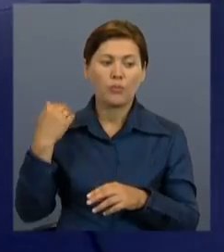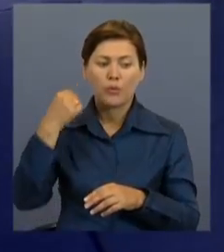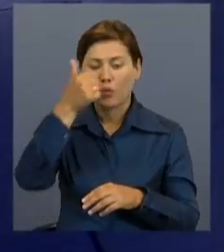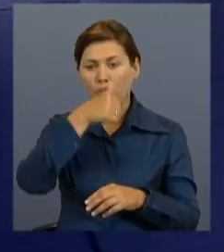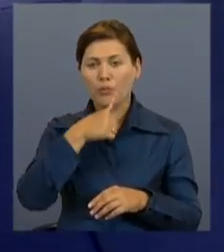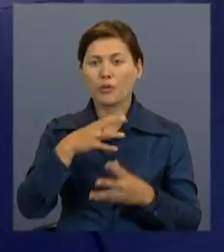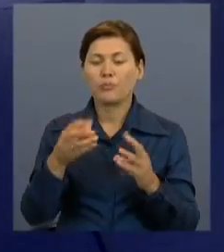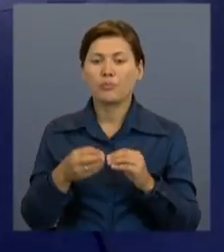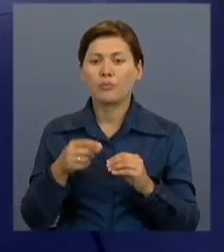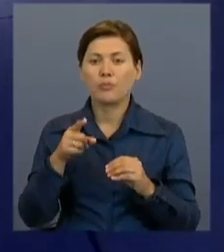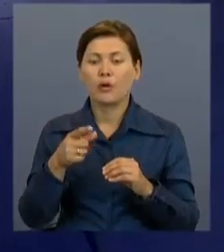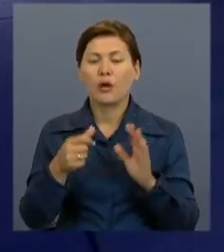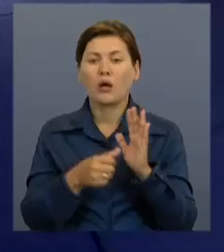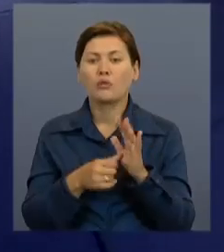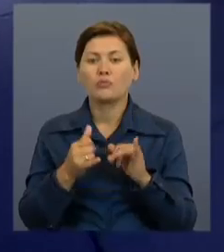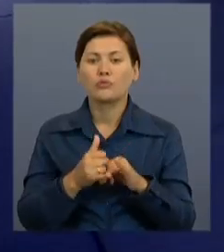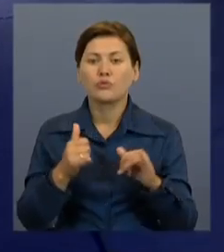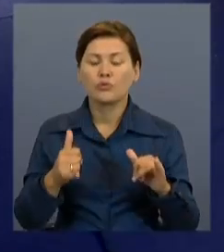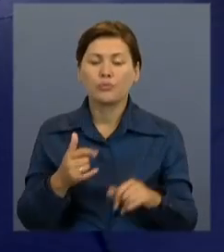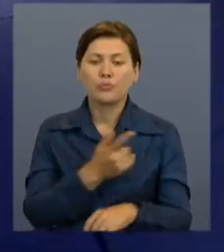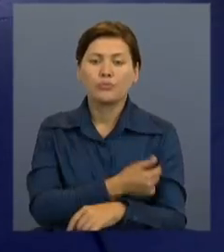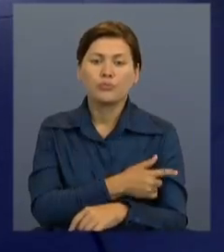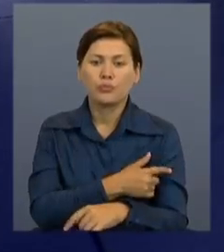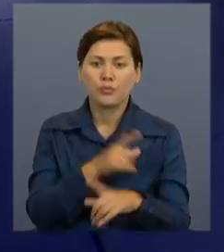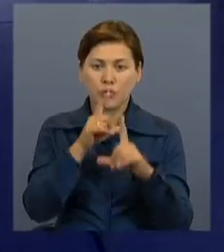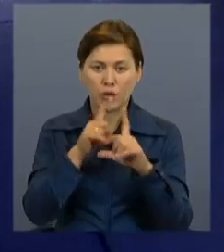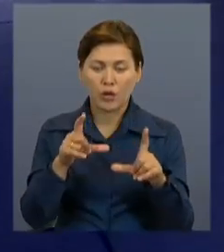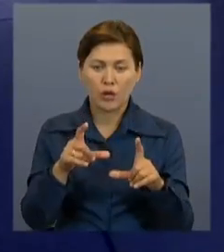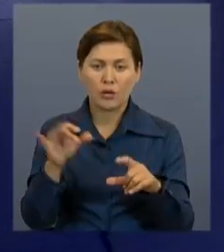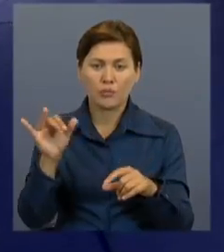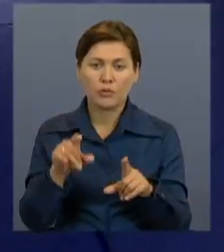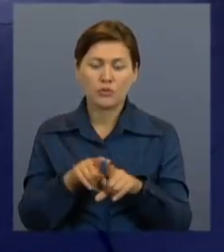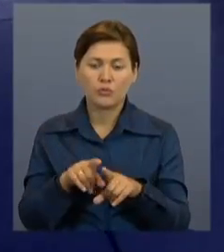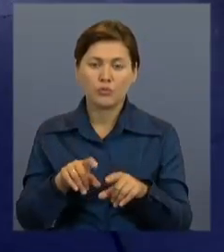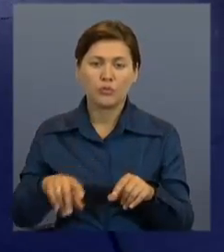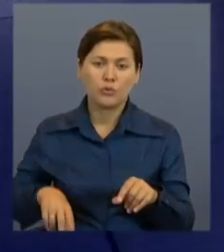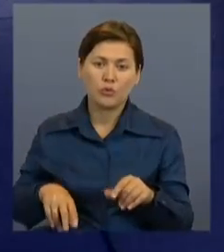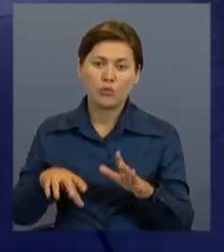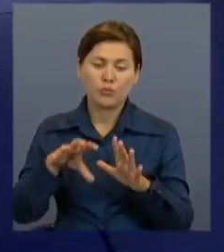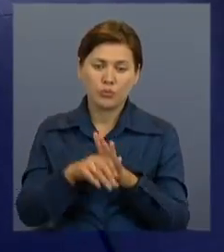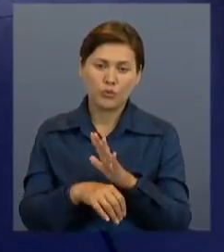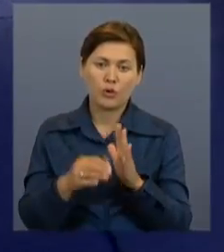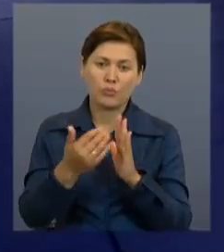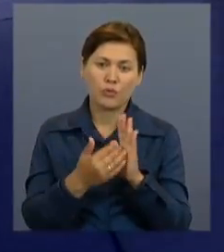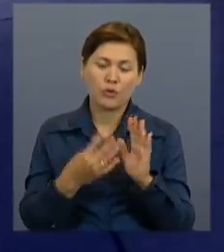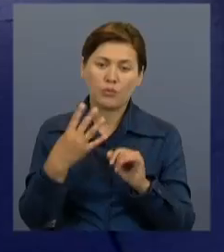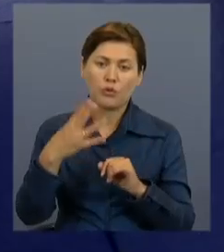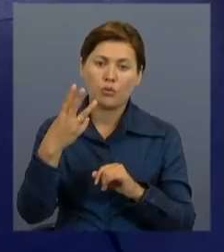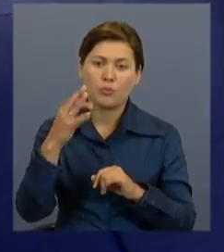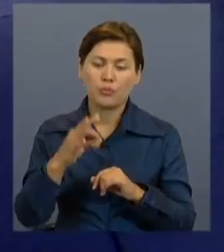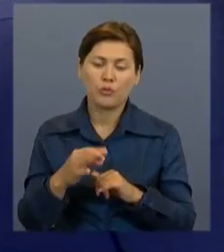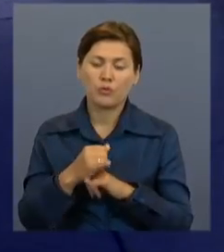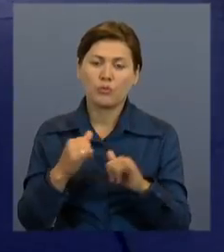жалпы 1600-ден астам медициналық мекемелер осы дерек қорына тіркелді. Соның 43%-дан